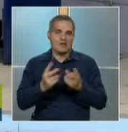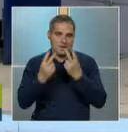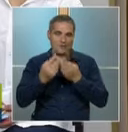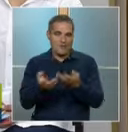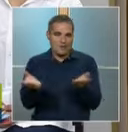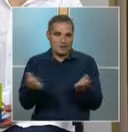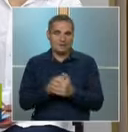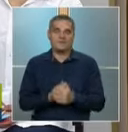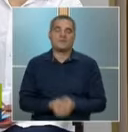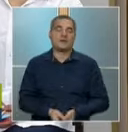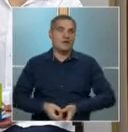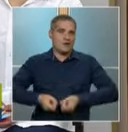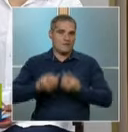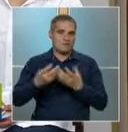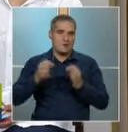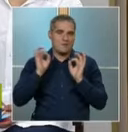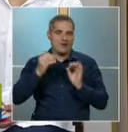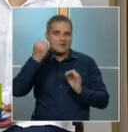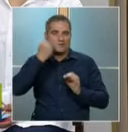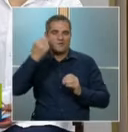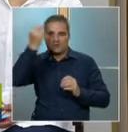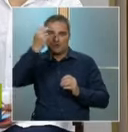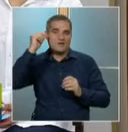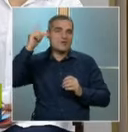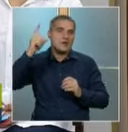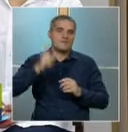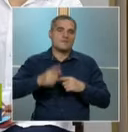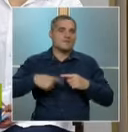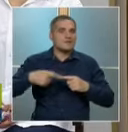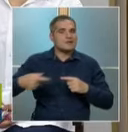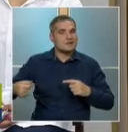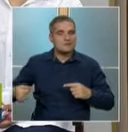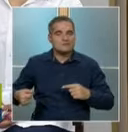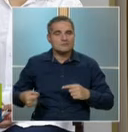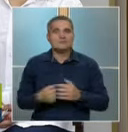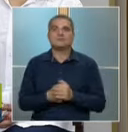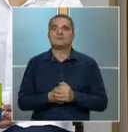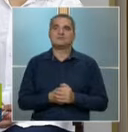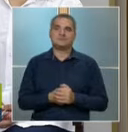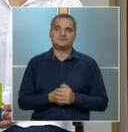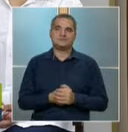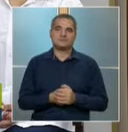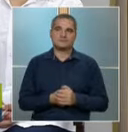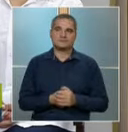публиката. Възможно ли е чрез правилно използване на изкуствен интелект да развием...